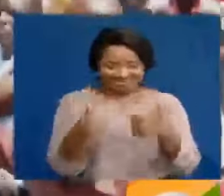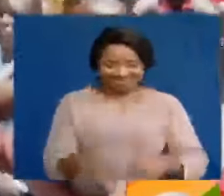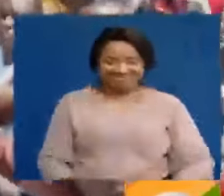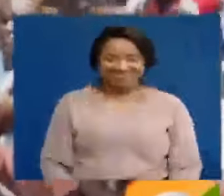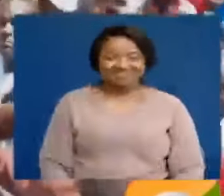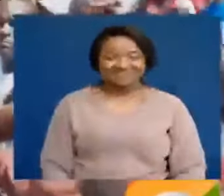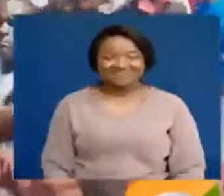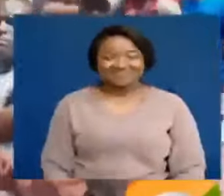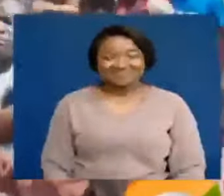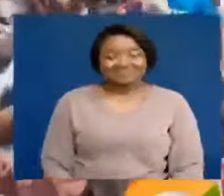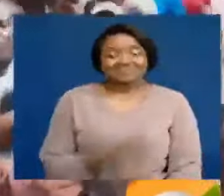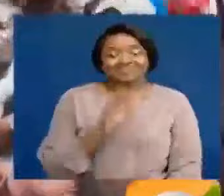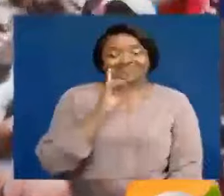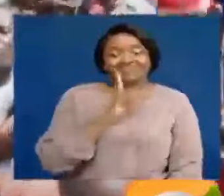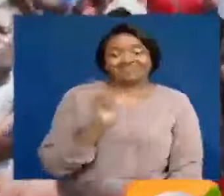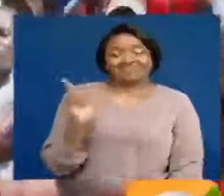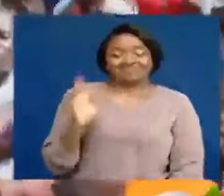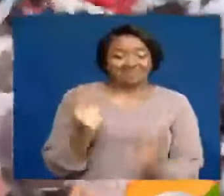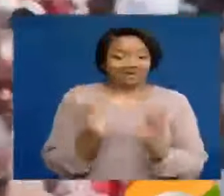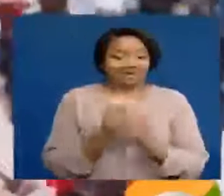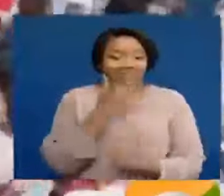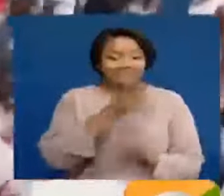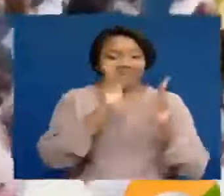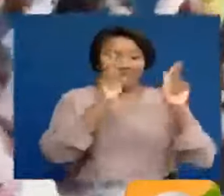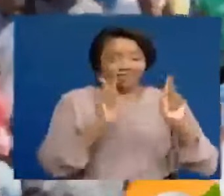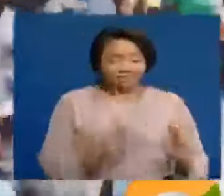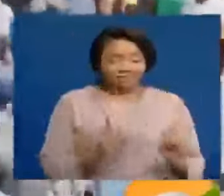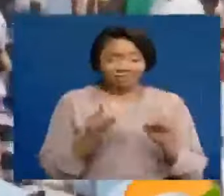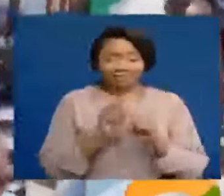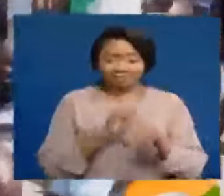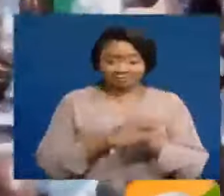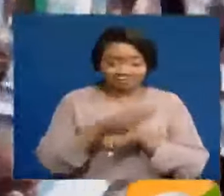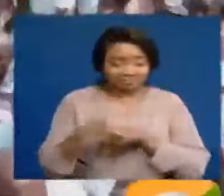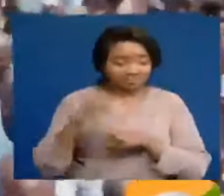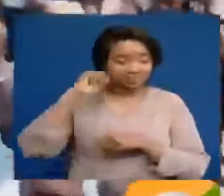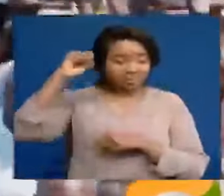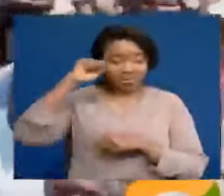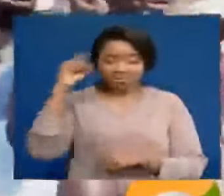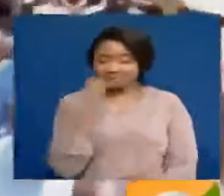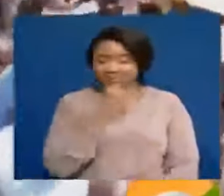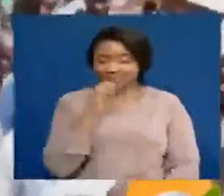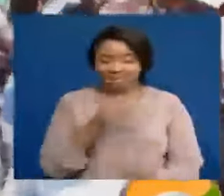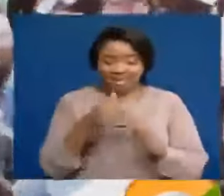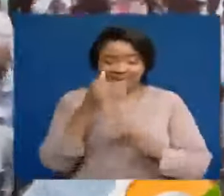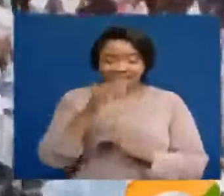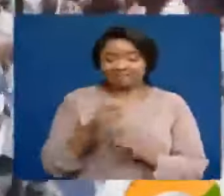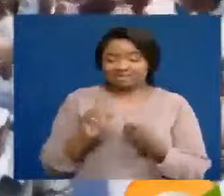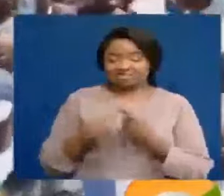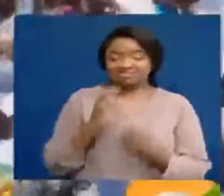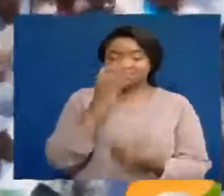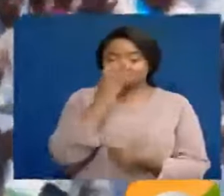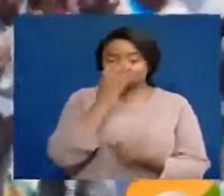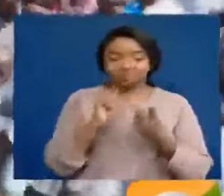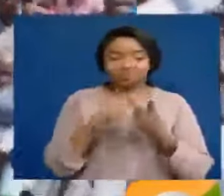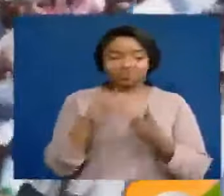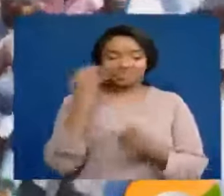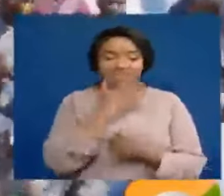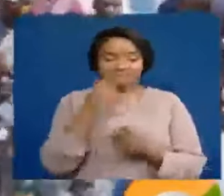kaunti ya Kisumu yamezua mchecheto mkali wa kisiasa, haswa baada ya ndoa ya Ruto na Gachagua kutibuka